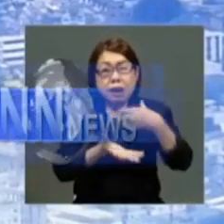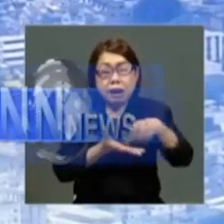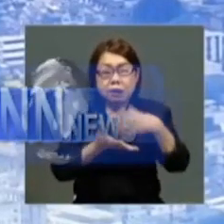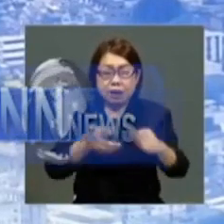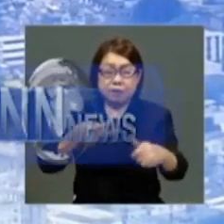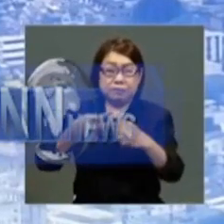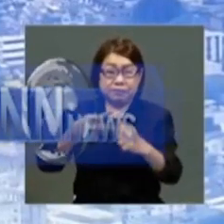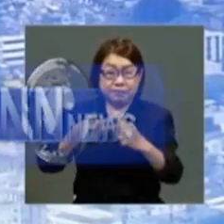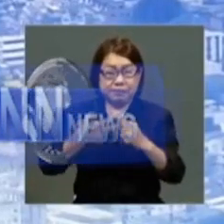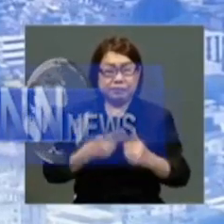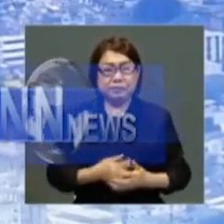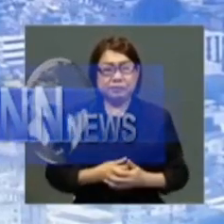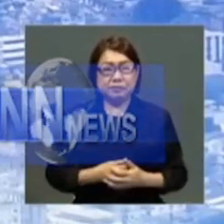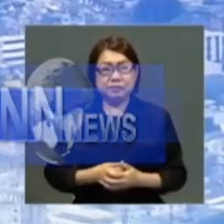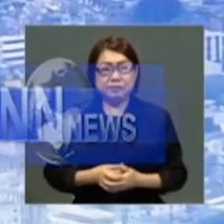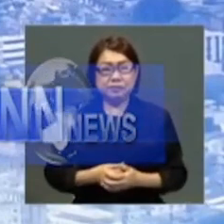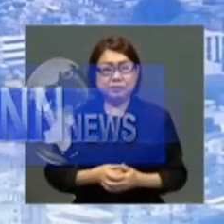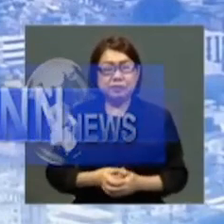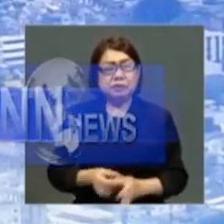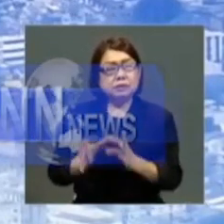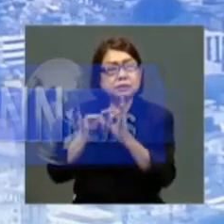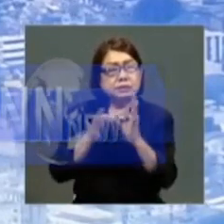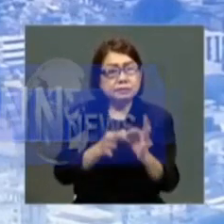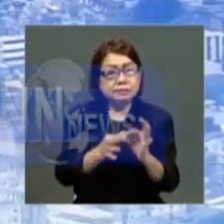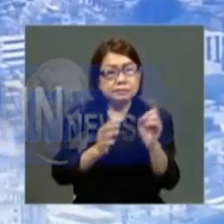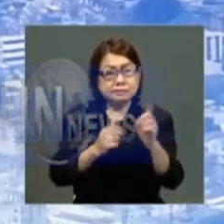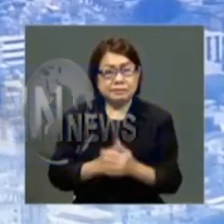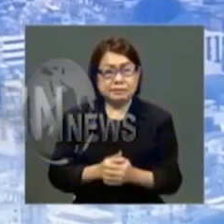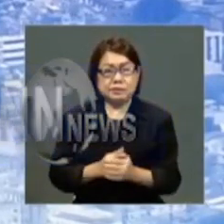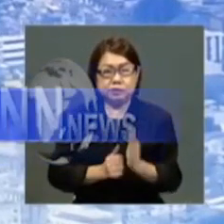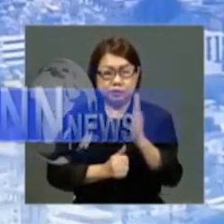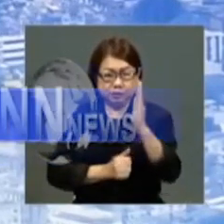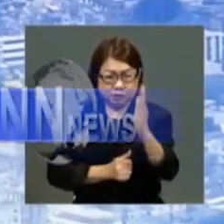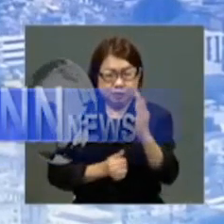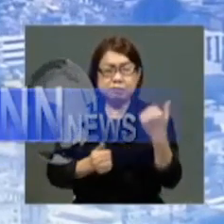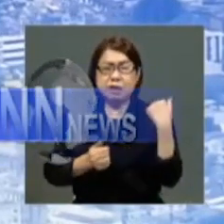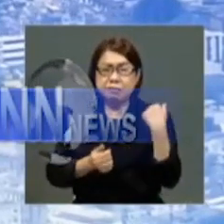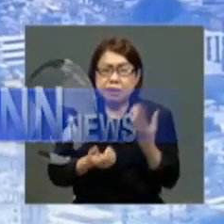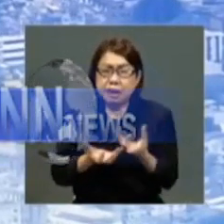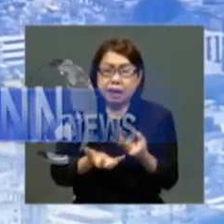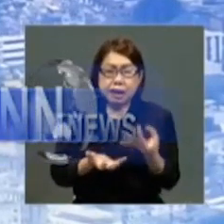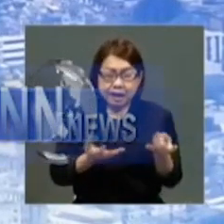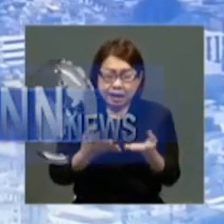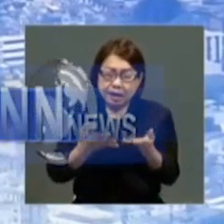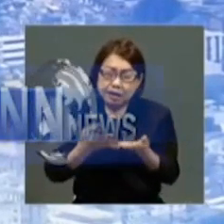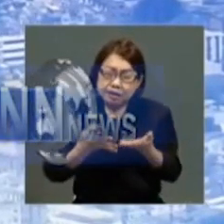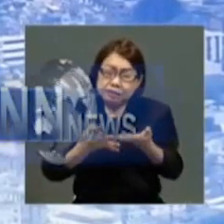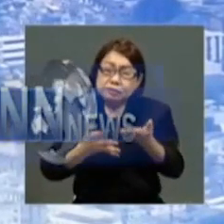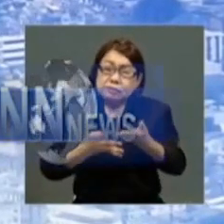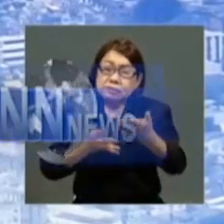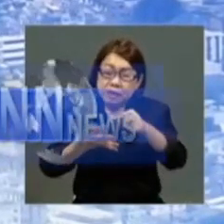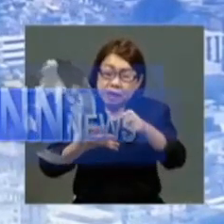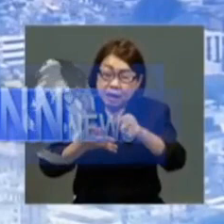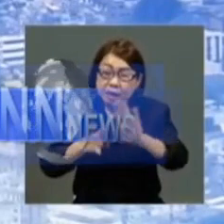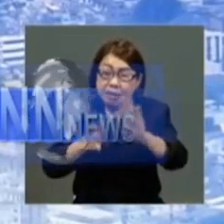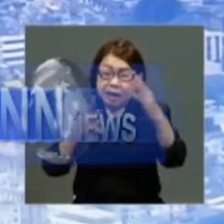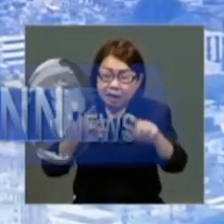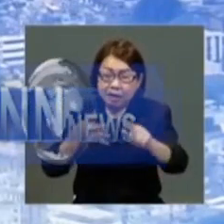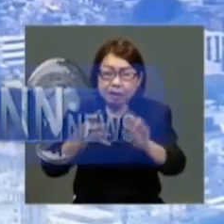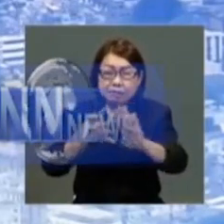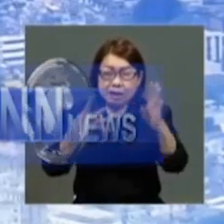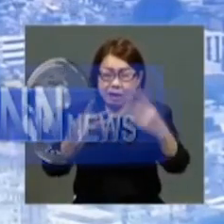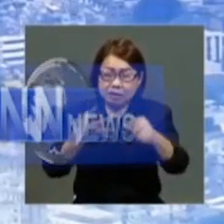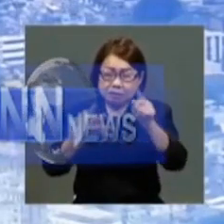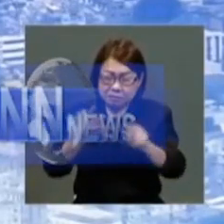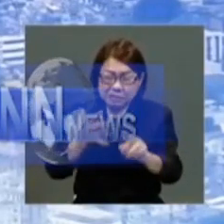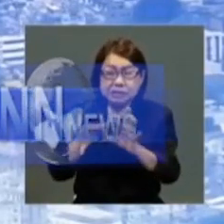56คนซึ่งเมื่อคืนที่ผ่านมามีข่าวจากสถานที่ที่รัฐจัดให้มีผลรอการตรวจผู้ติดเชื้อโควิด-19 อย่